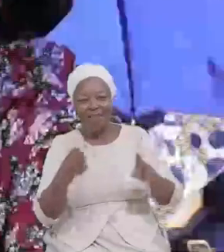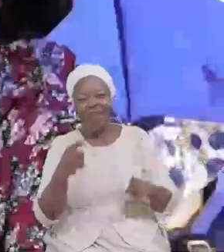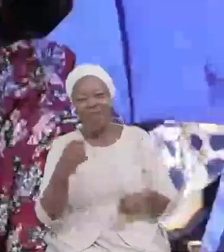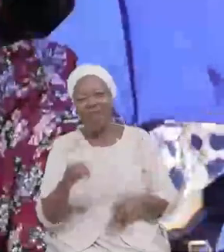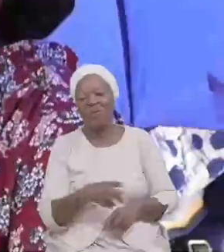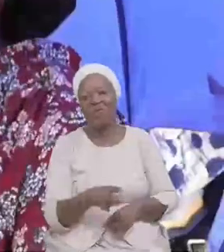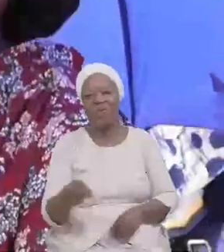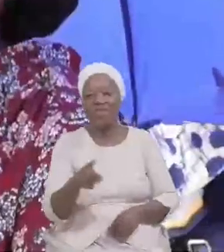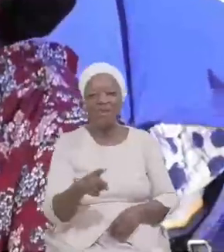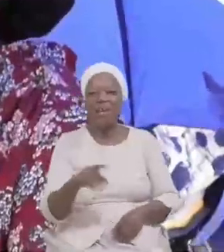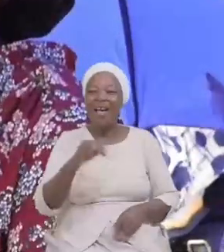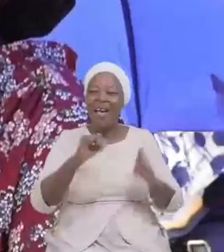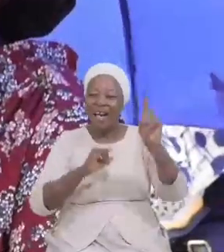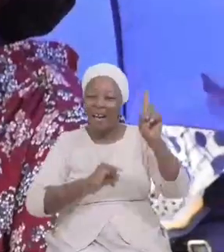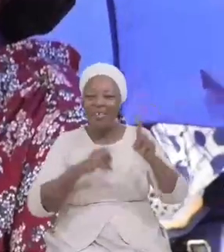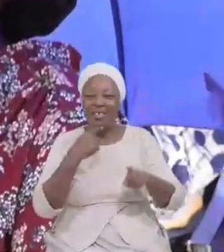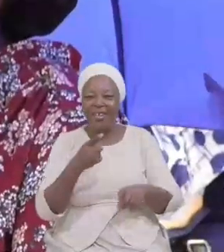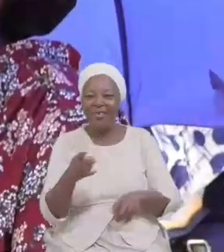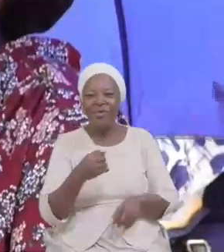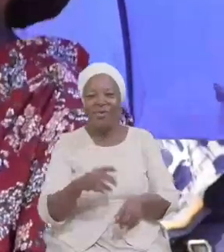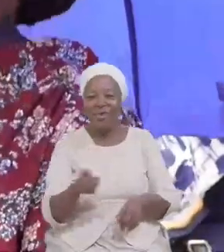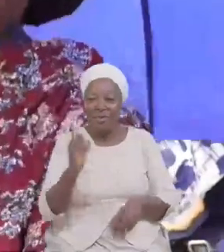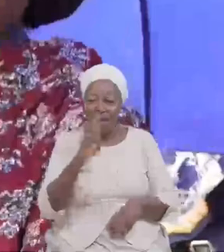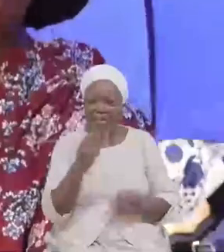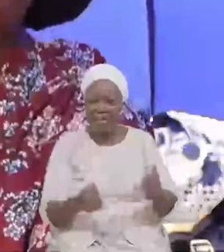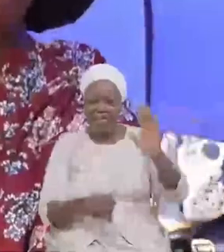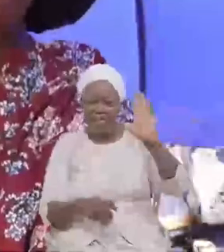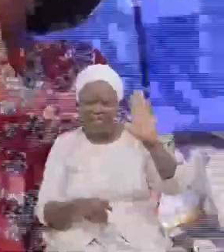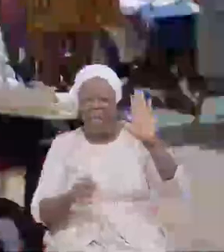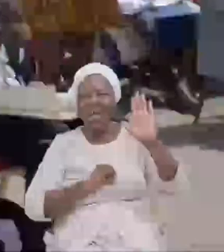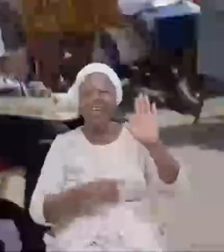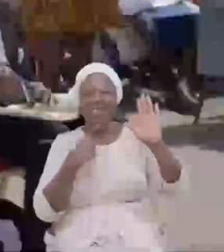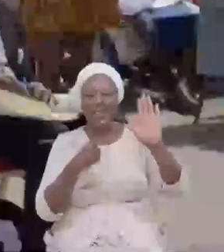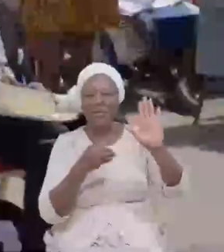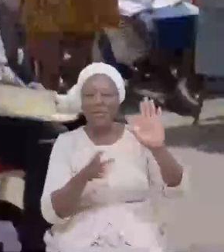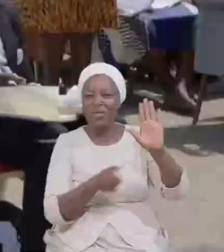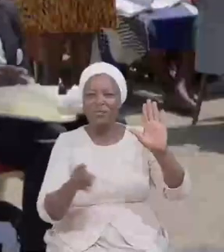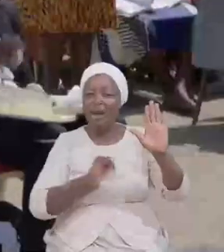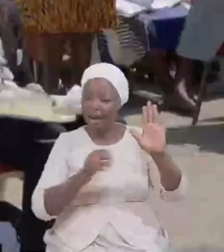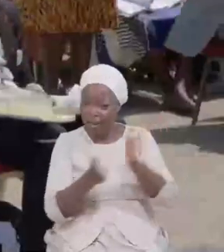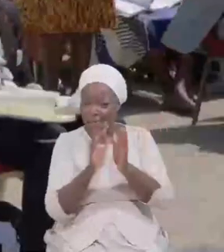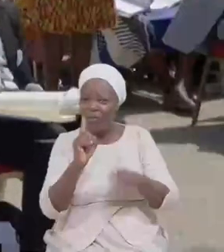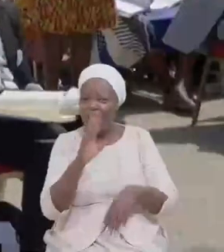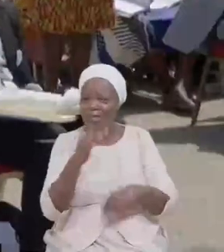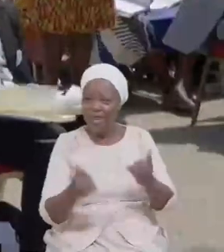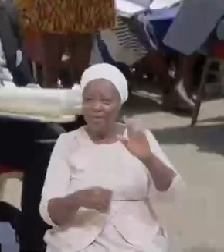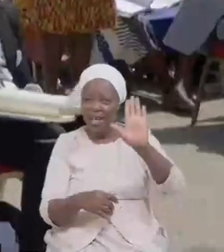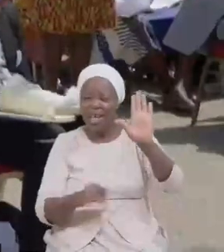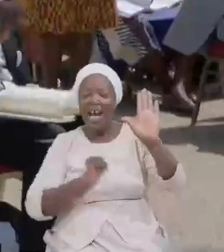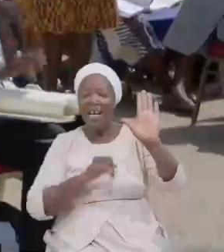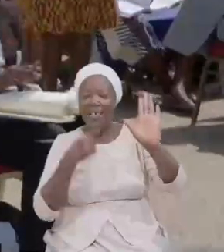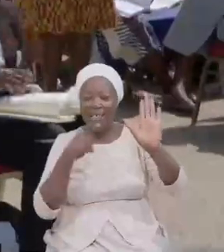Je vous les prédis. Où es-tu là-bas? Je vous les prédis. J'ai dit, où es-tu là-bas? Je vous les prédis.